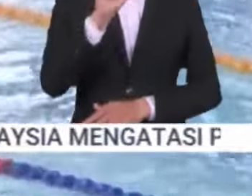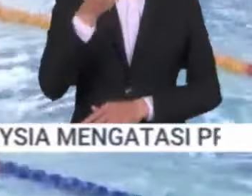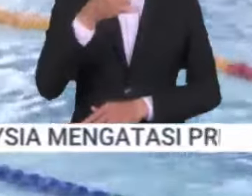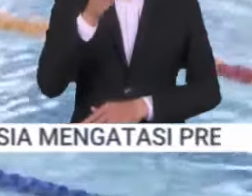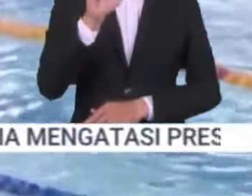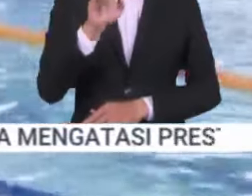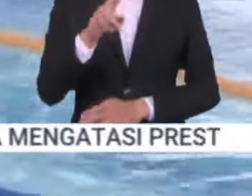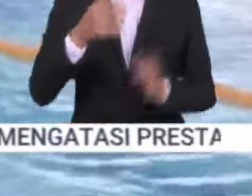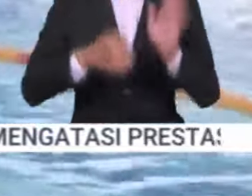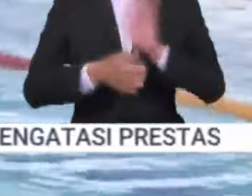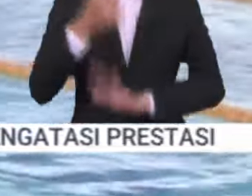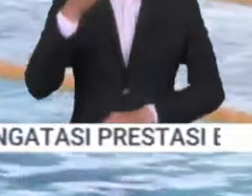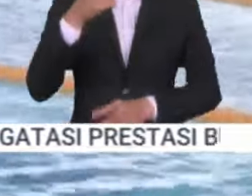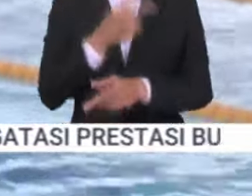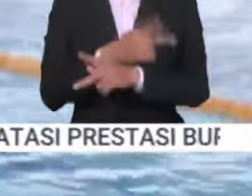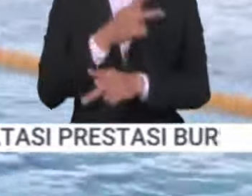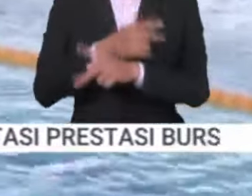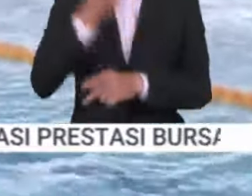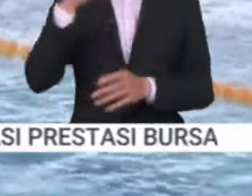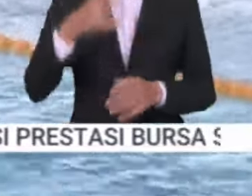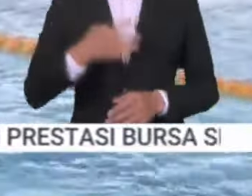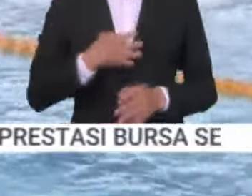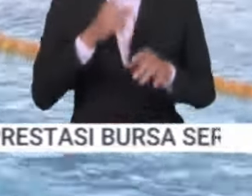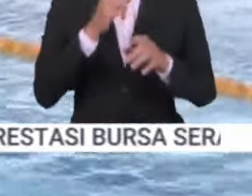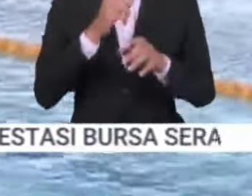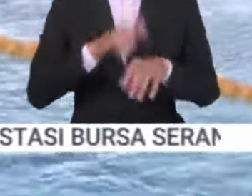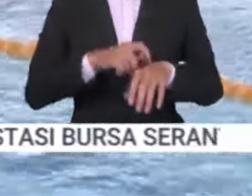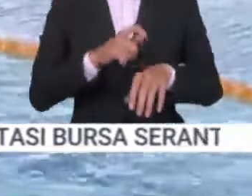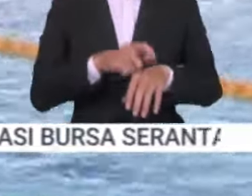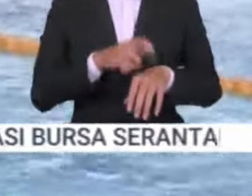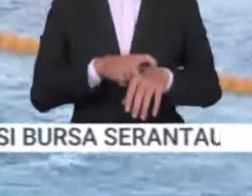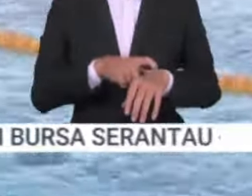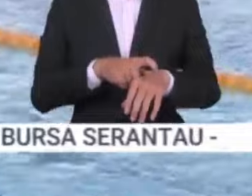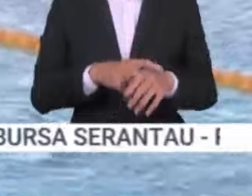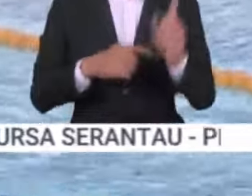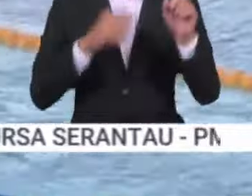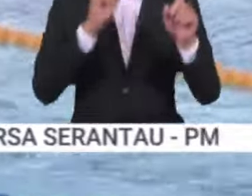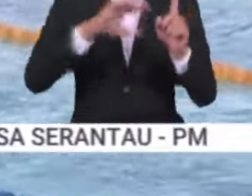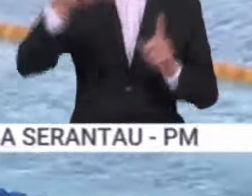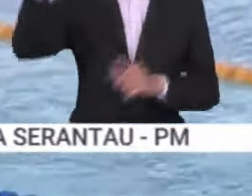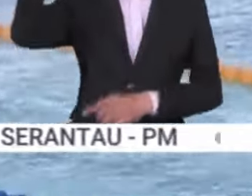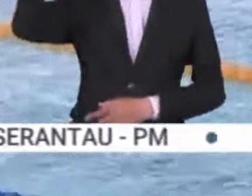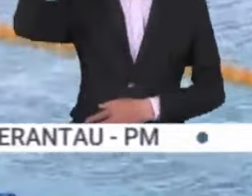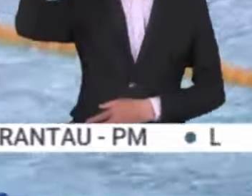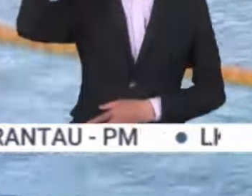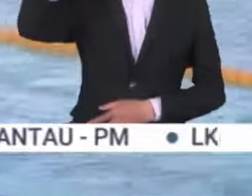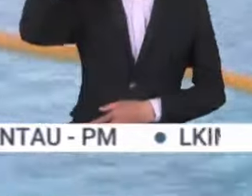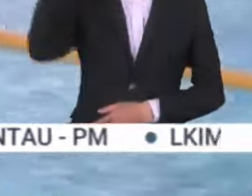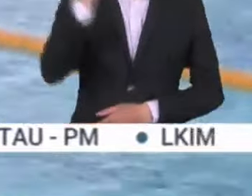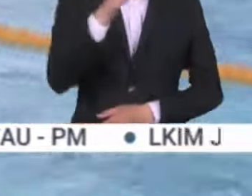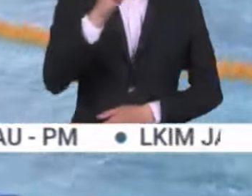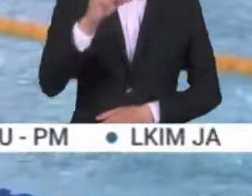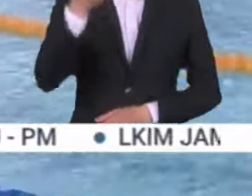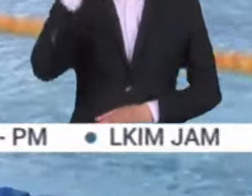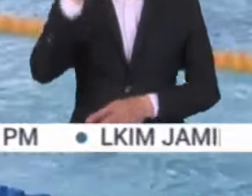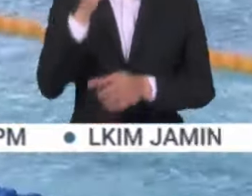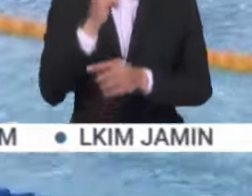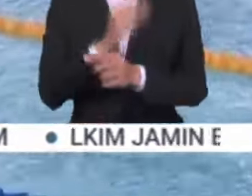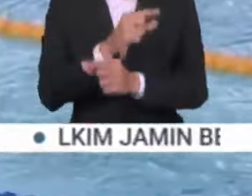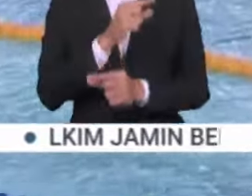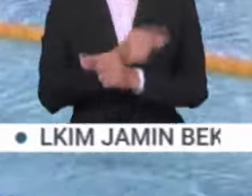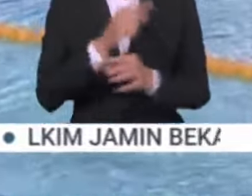Ekwal Nazri meraih perak dengan catatan masa 1 minit 47 saat. Atlet Selangor Kelvin On Kai Bin memenangi